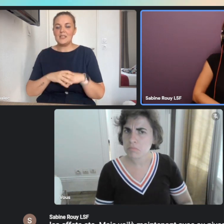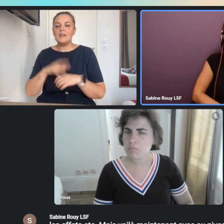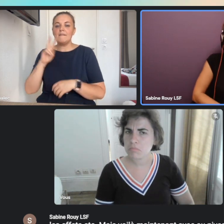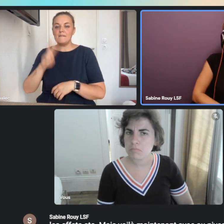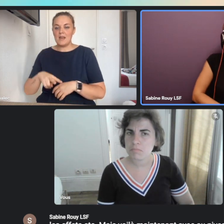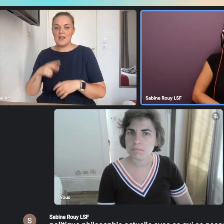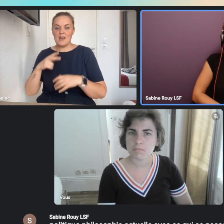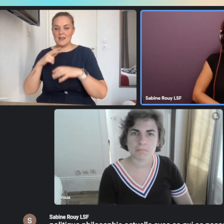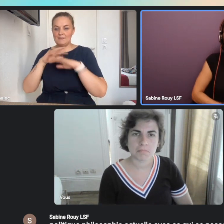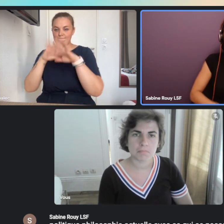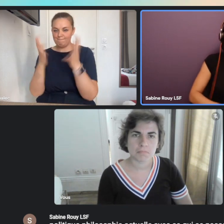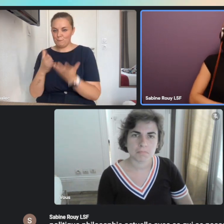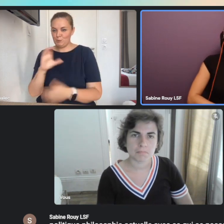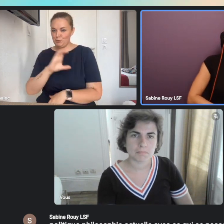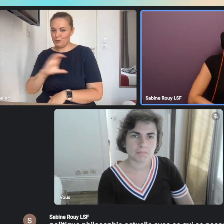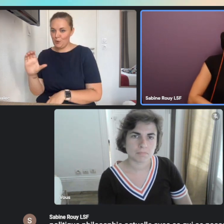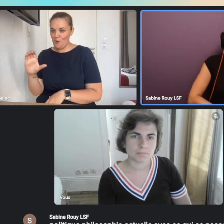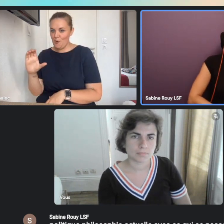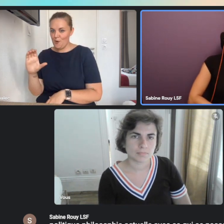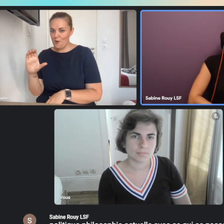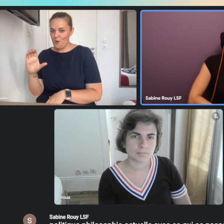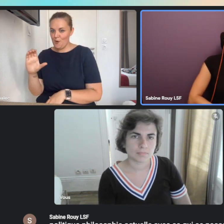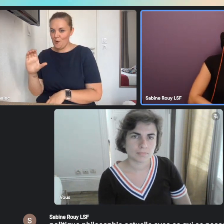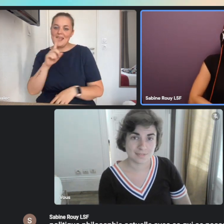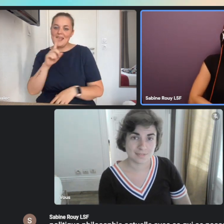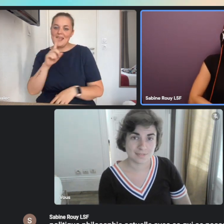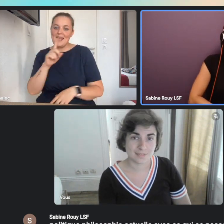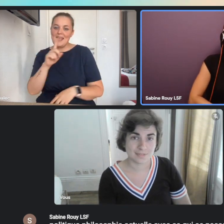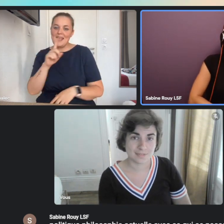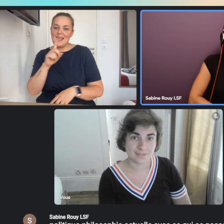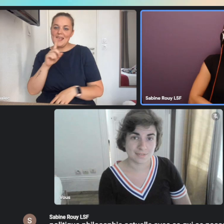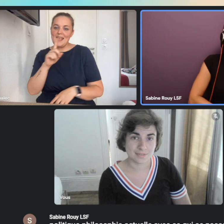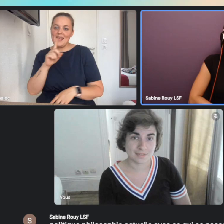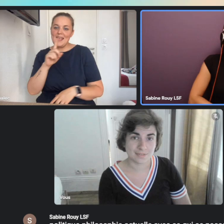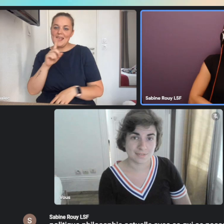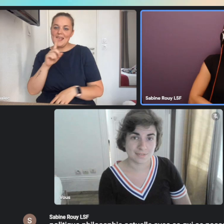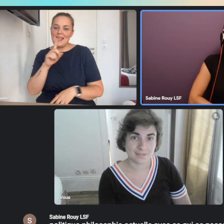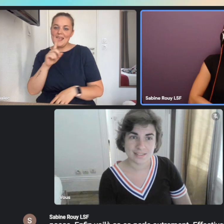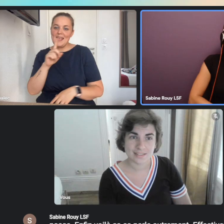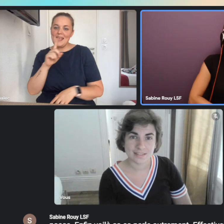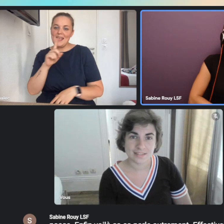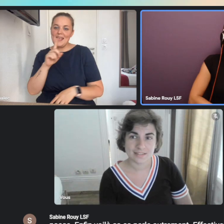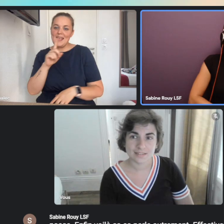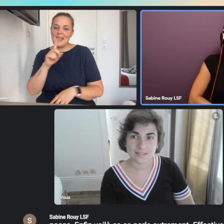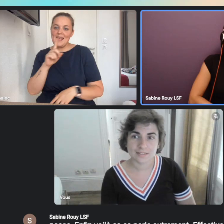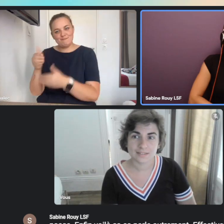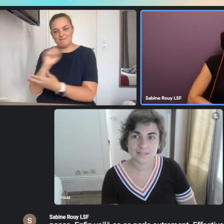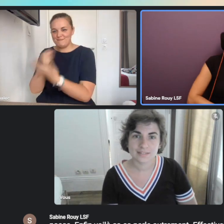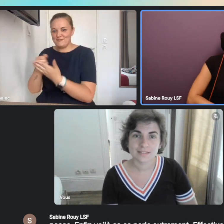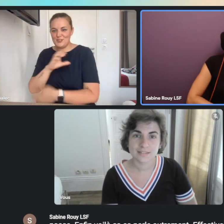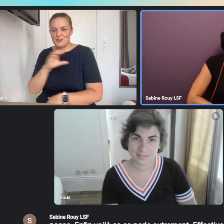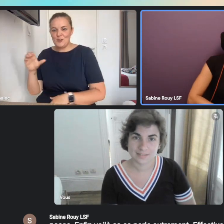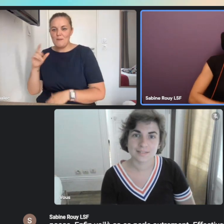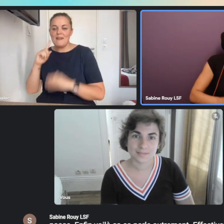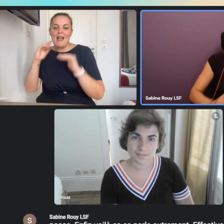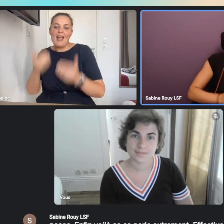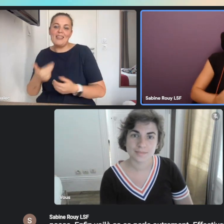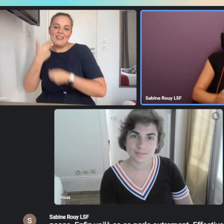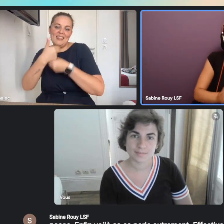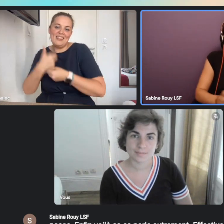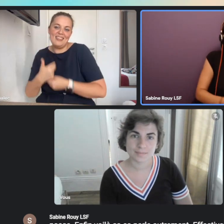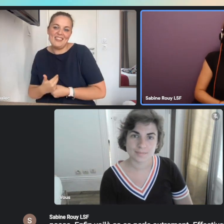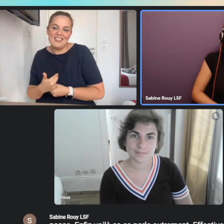ça? Il me semble? Alors, normalement, il y avait 100 films, mais il y en avait, 30 que j'ai